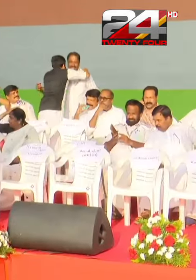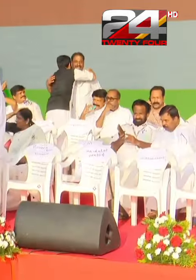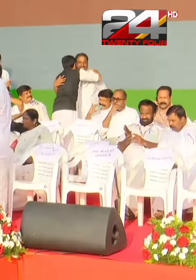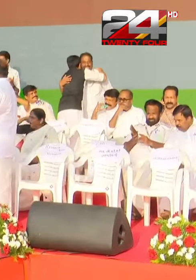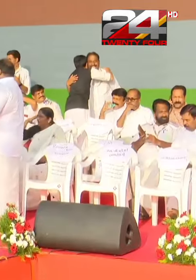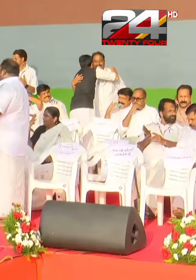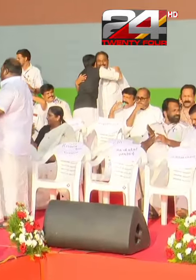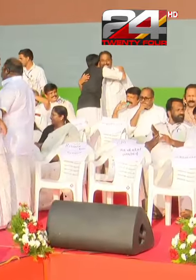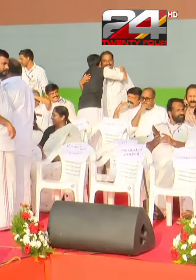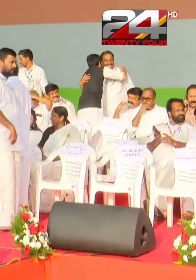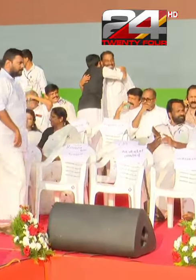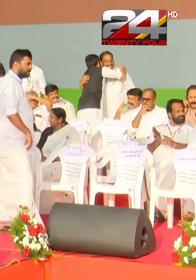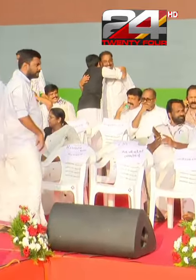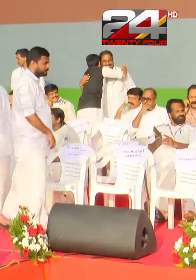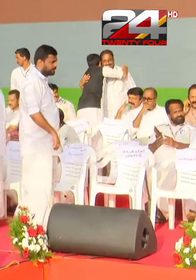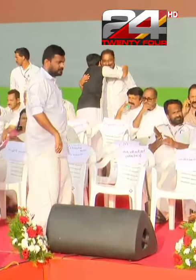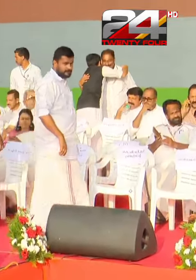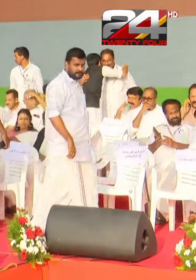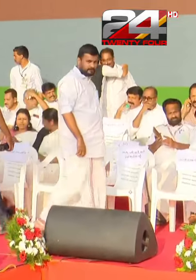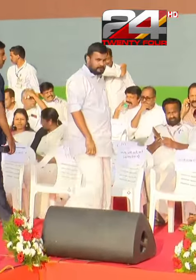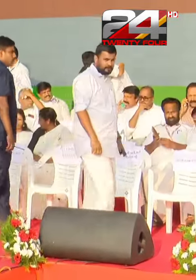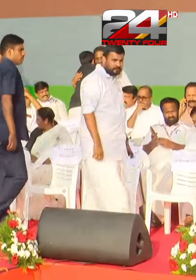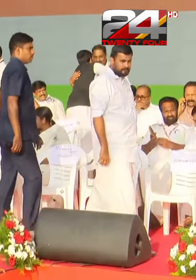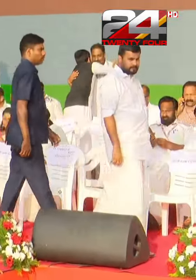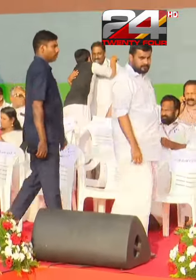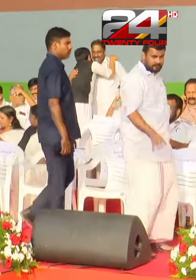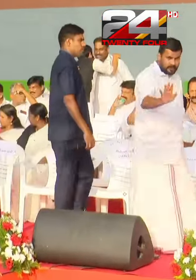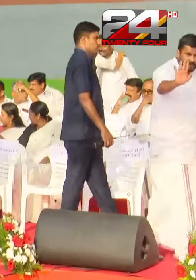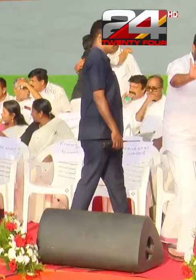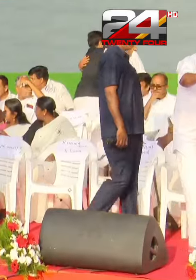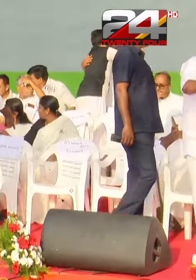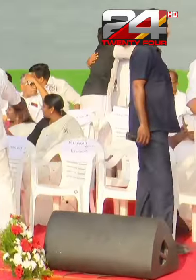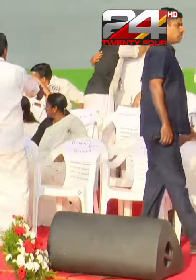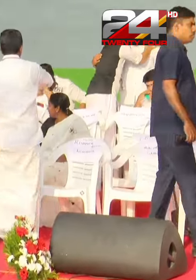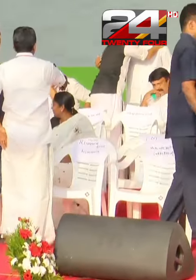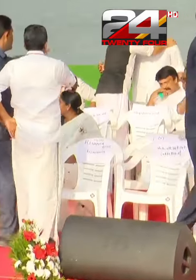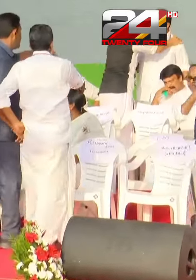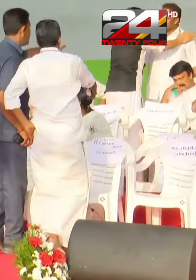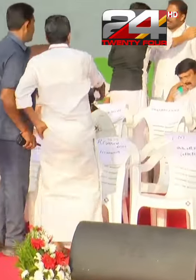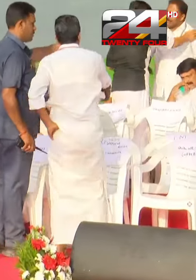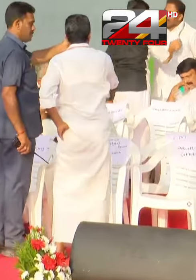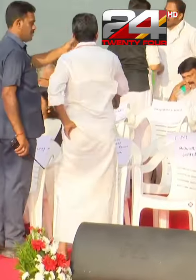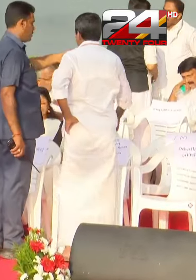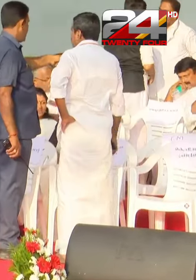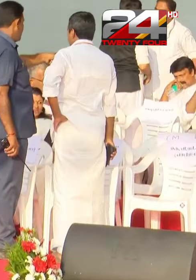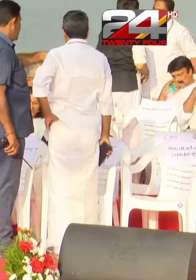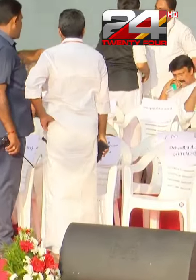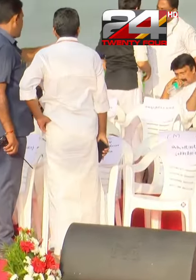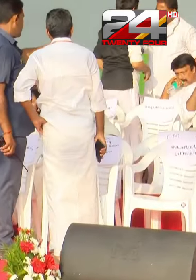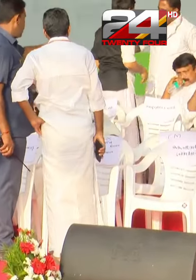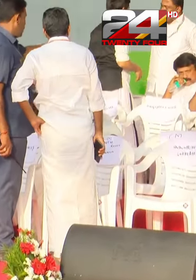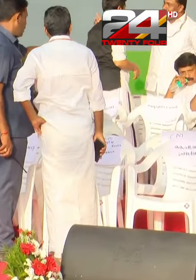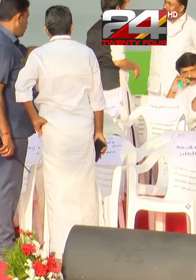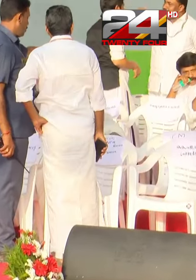സമാപന സമ്മേളനം ഉദ്ഘാടനം ചെയ്തത്. മുഖ്യ അതിഥിയായി എത്തുന്നത് രാജസ്ഥാനിലെ പ്രധാനപ്പെട്ട നേതാവായ സച്ചിൻ പൈലറ്റാണ്. സംസ്ഥാനത്തിന്റെ തന്നെ പ്രധാനപ്പെട്ട